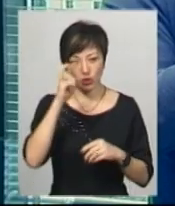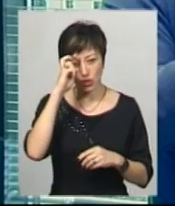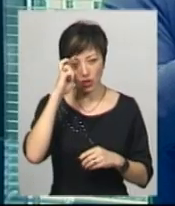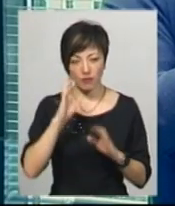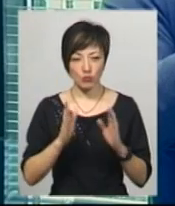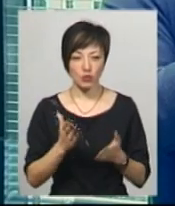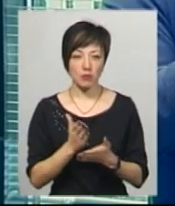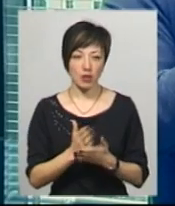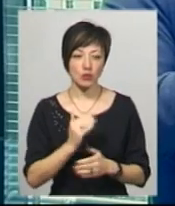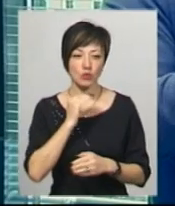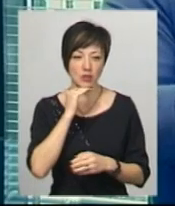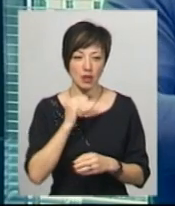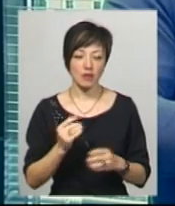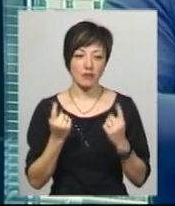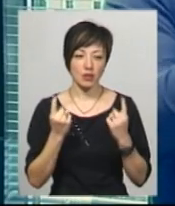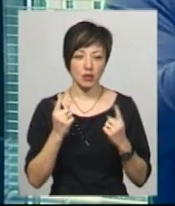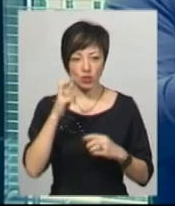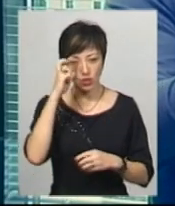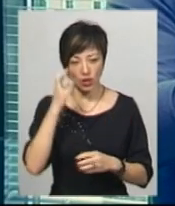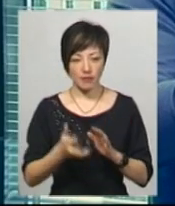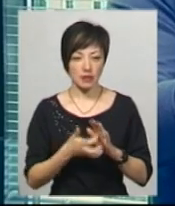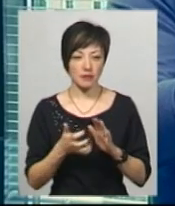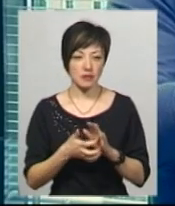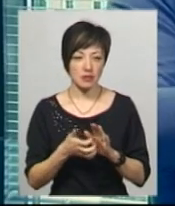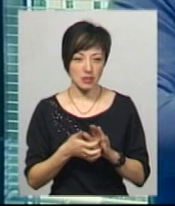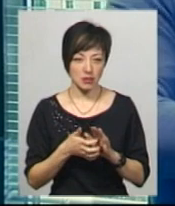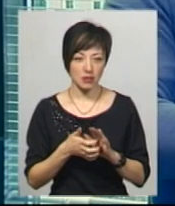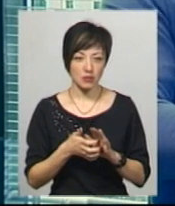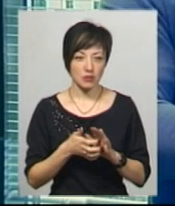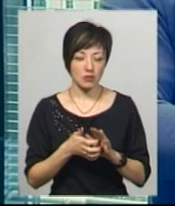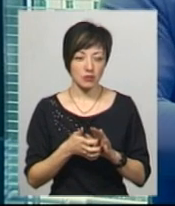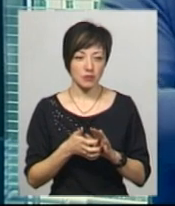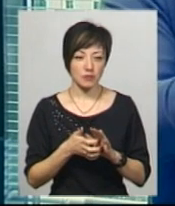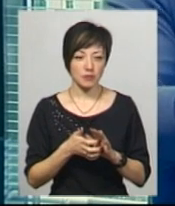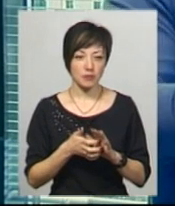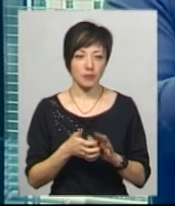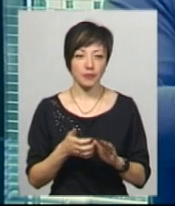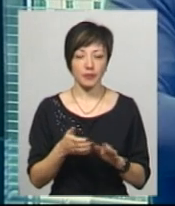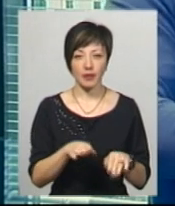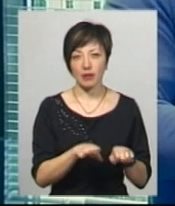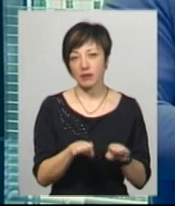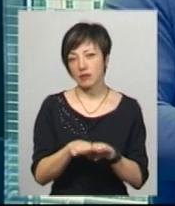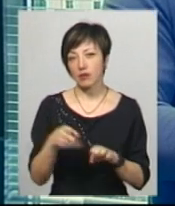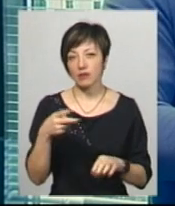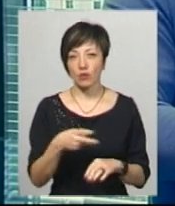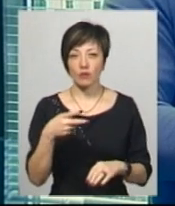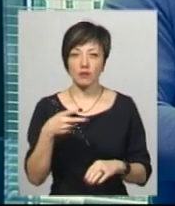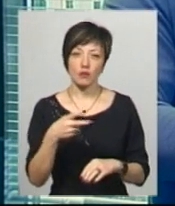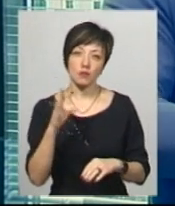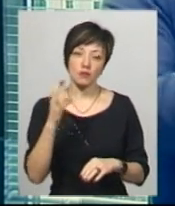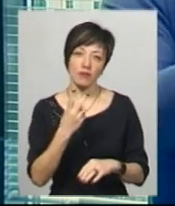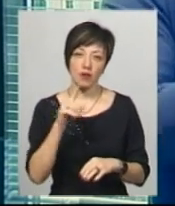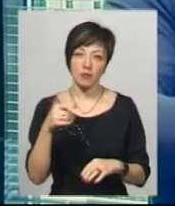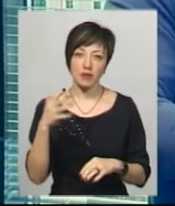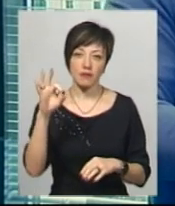держава буде мати достатньо великий державний дефіцит на рівні, там, скажімо, 2-2,5%